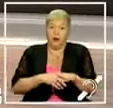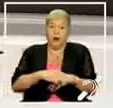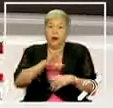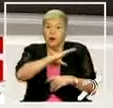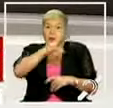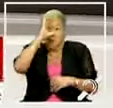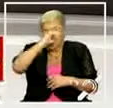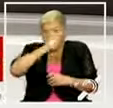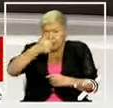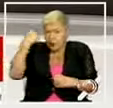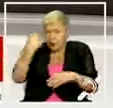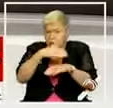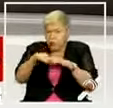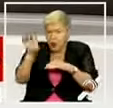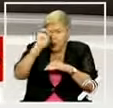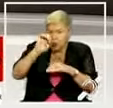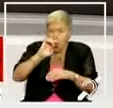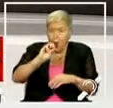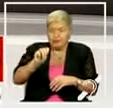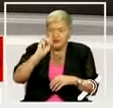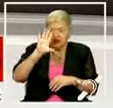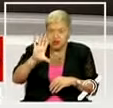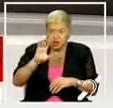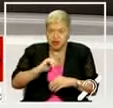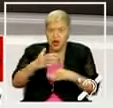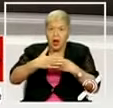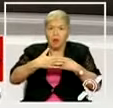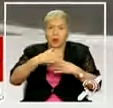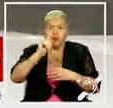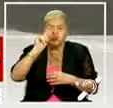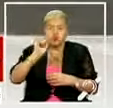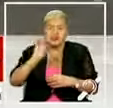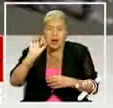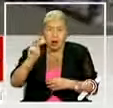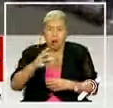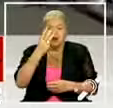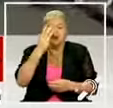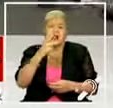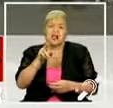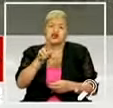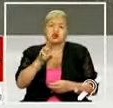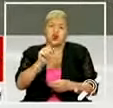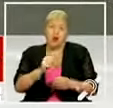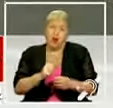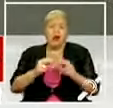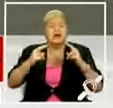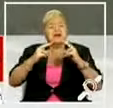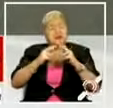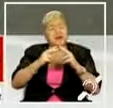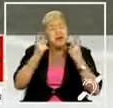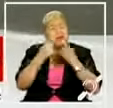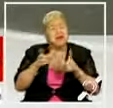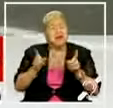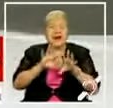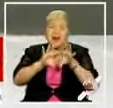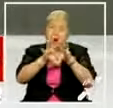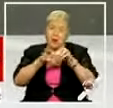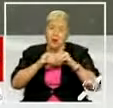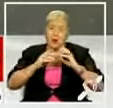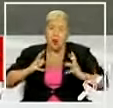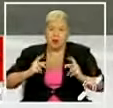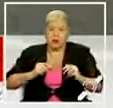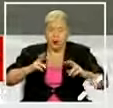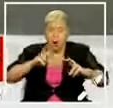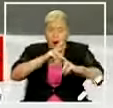Noaptea trecută pe drumul european 85 în apropierea municipiului Buzău, trei surori care se reuniseră ca să petreacă împreună concediul au murit